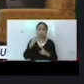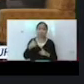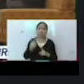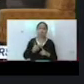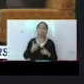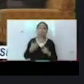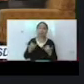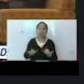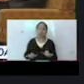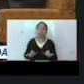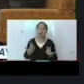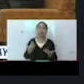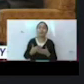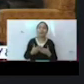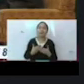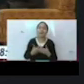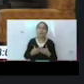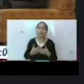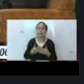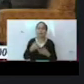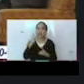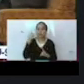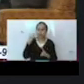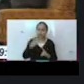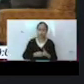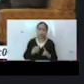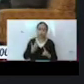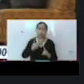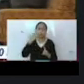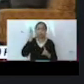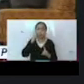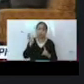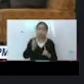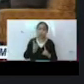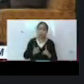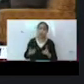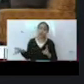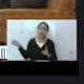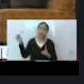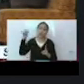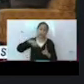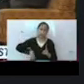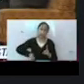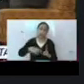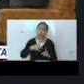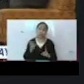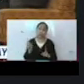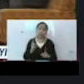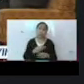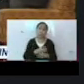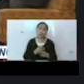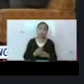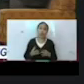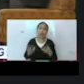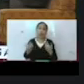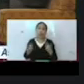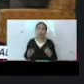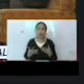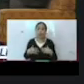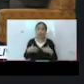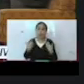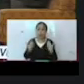sa December. Yeah, yeah. Totoo yun. And we know what's coming. Yeah. And what's coming is really what is making a lot of young people